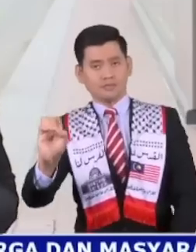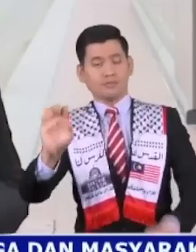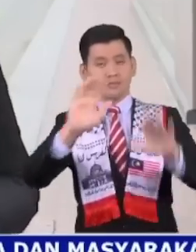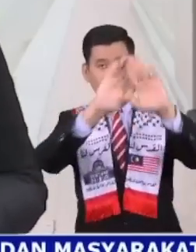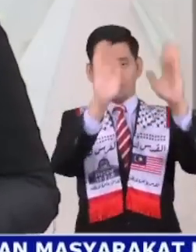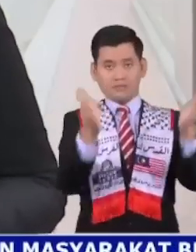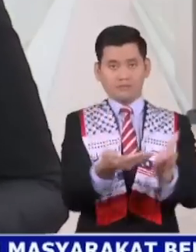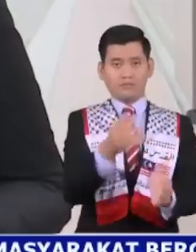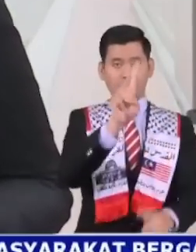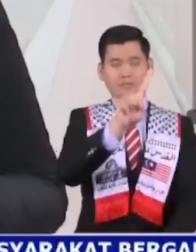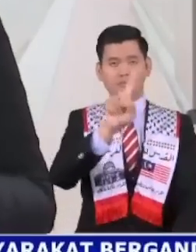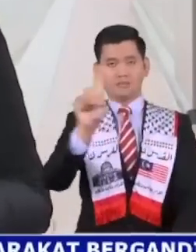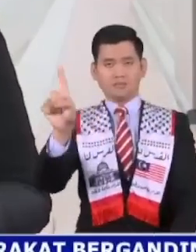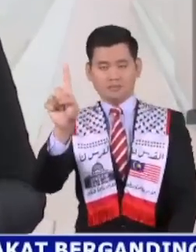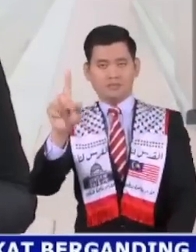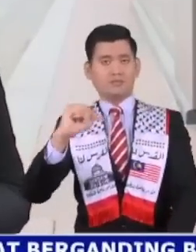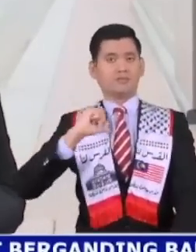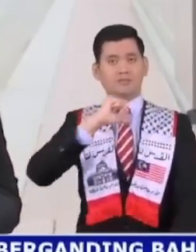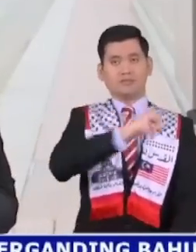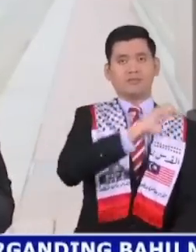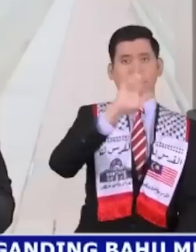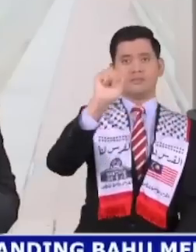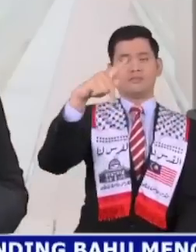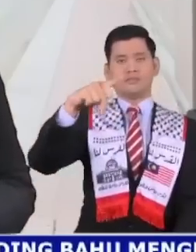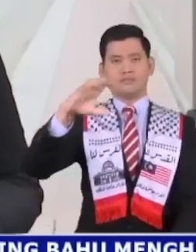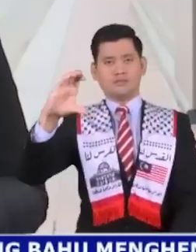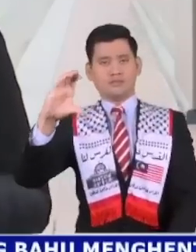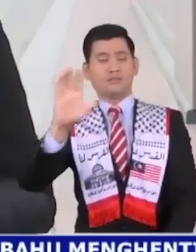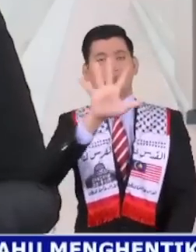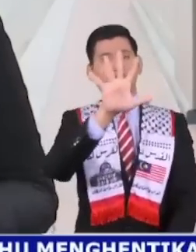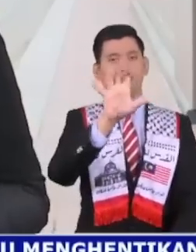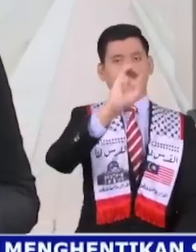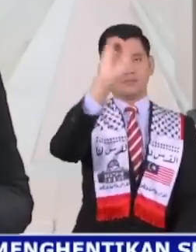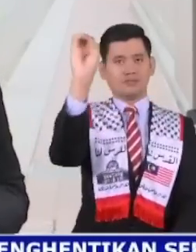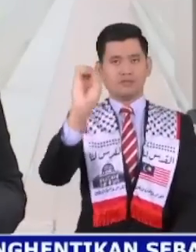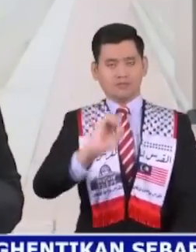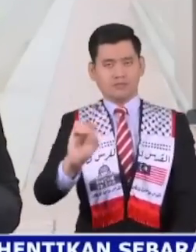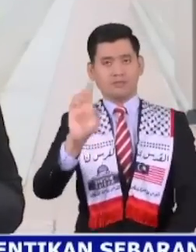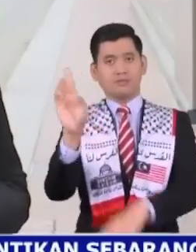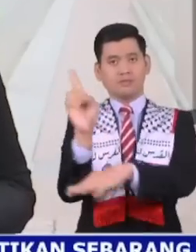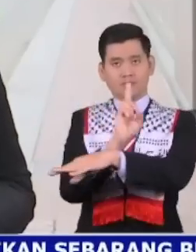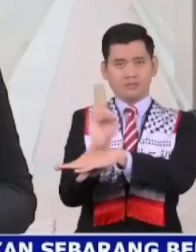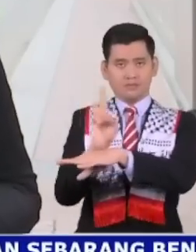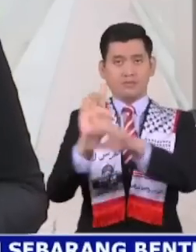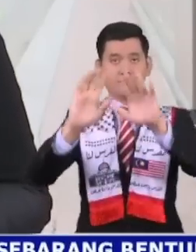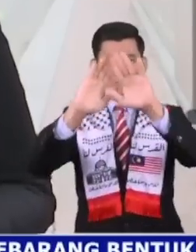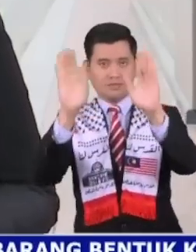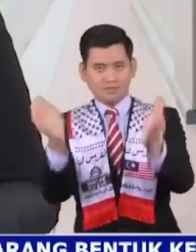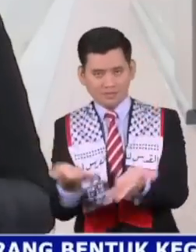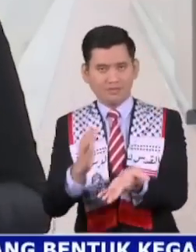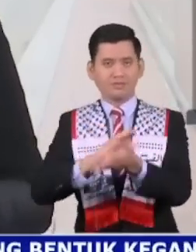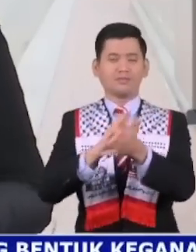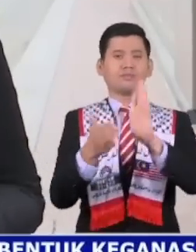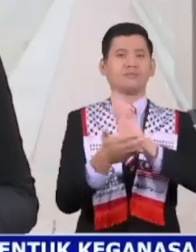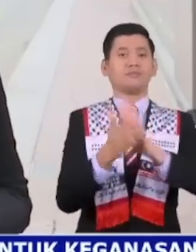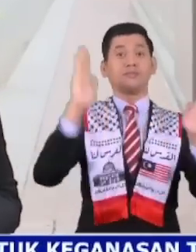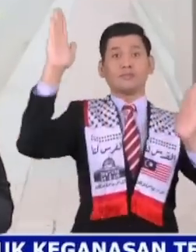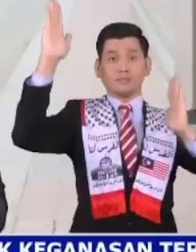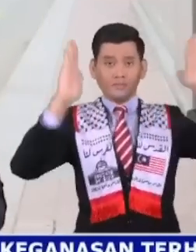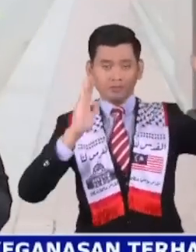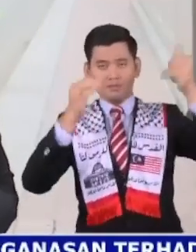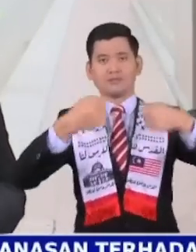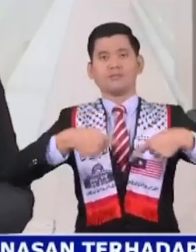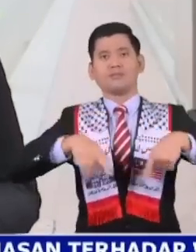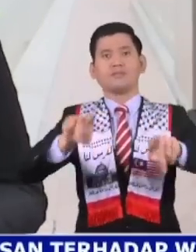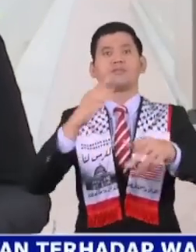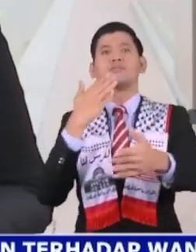21 negara anggota APEC yang melibatkan hampir 50% dagangan global. Justru kehadiran Malaysia adalah peluang terbaik